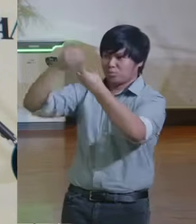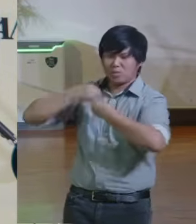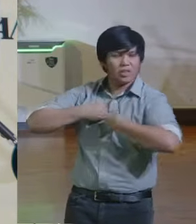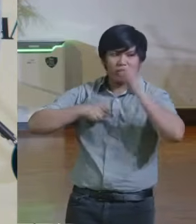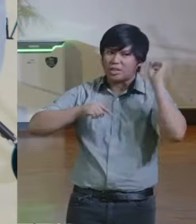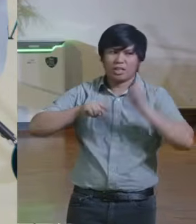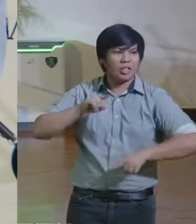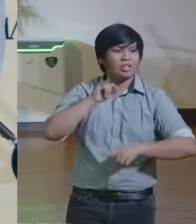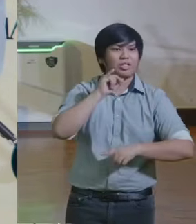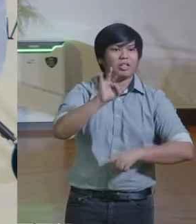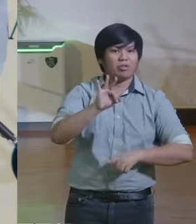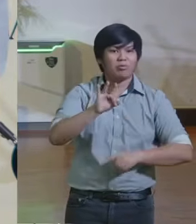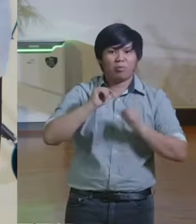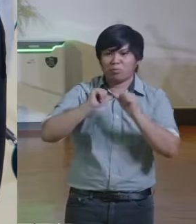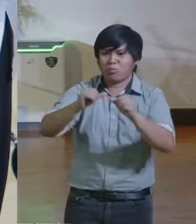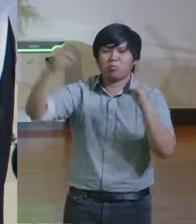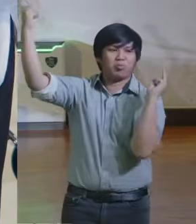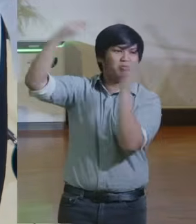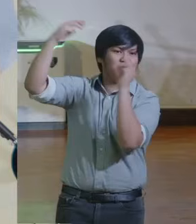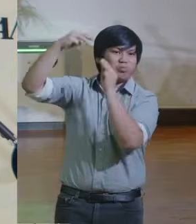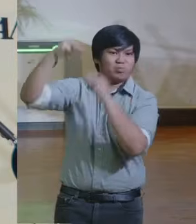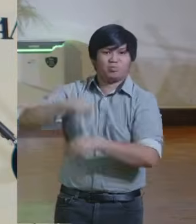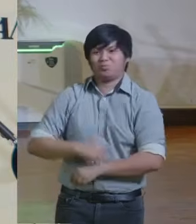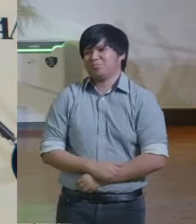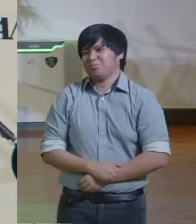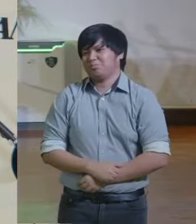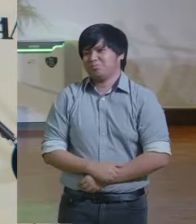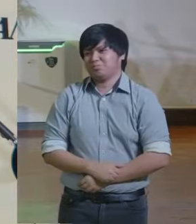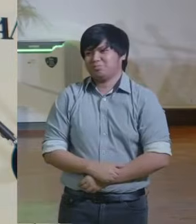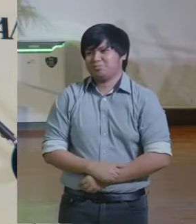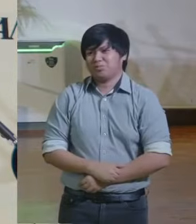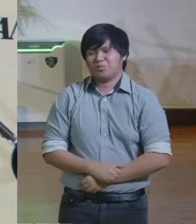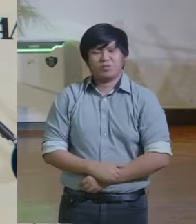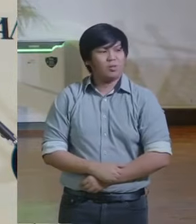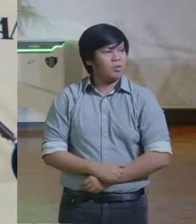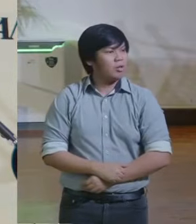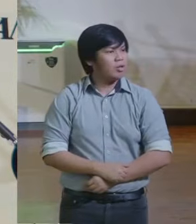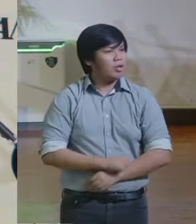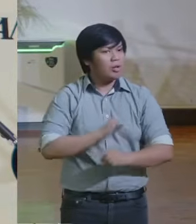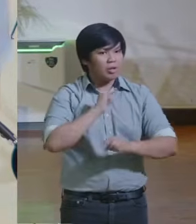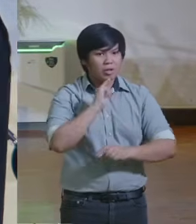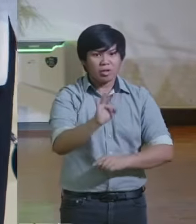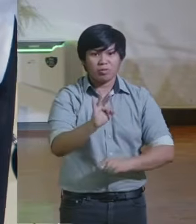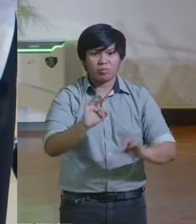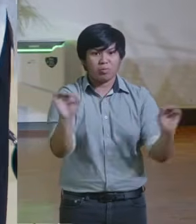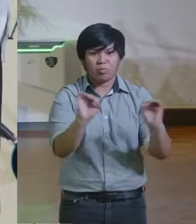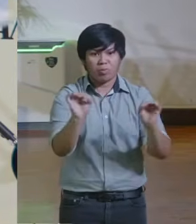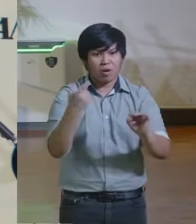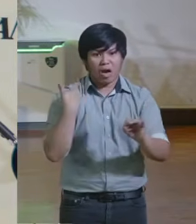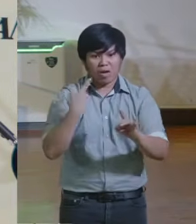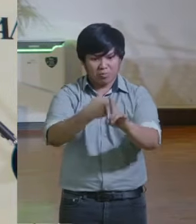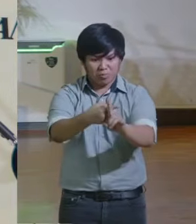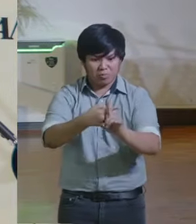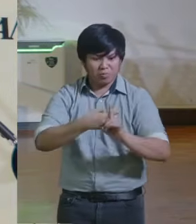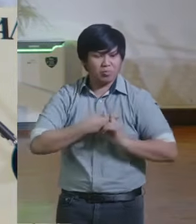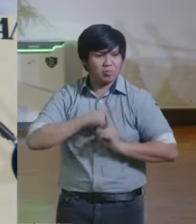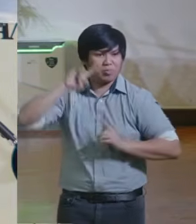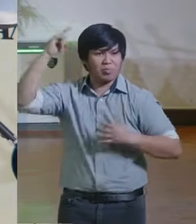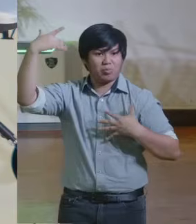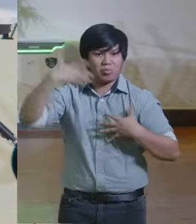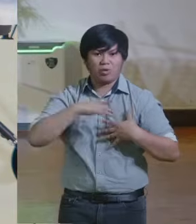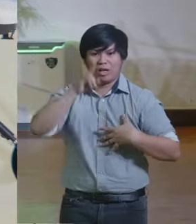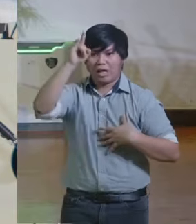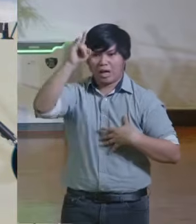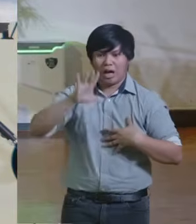God. Pero hindi nyo matatanggap ang kahit na anong peace kung hindi dahil sa grace of